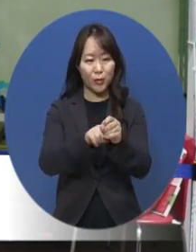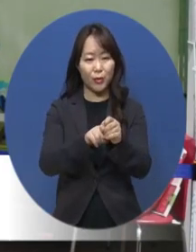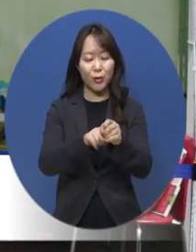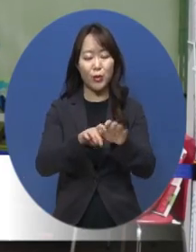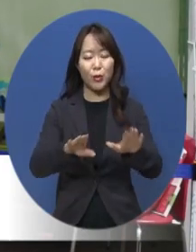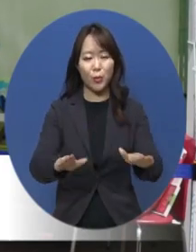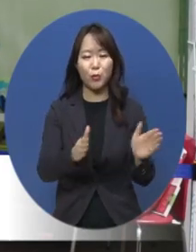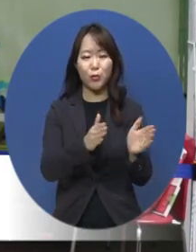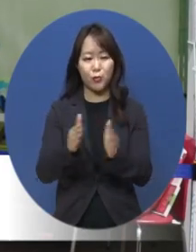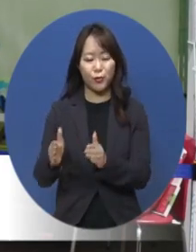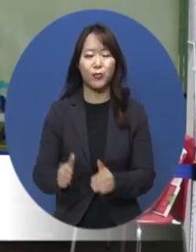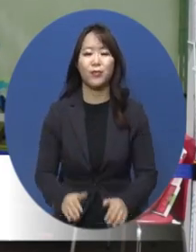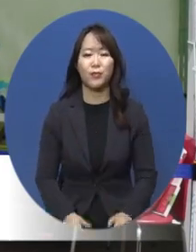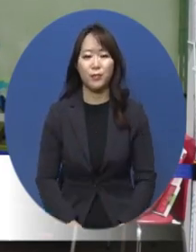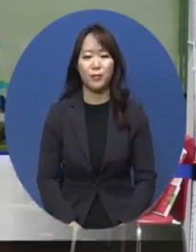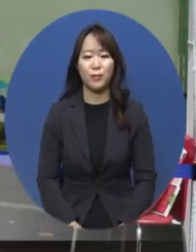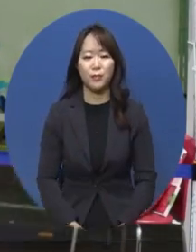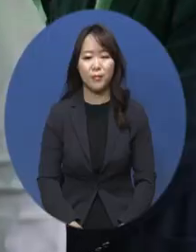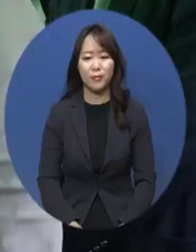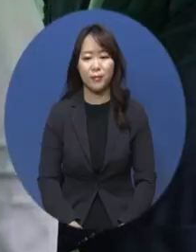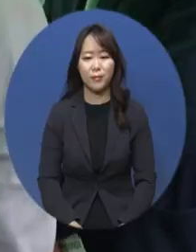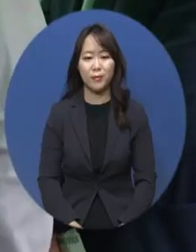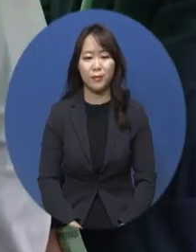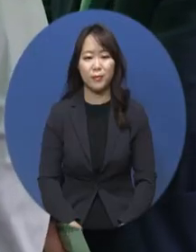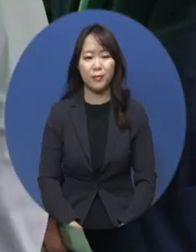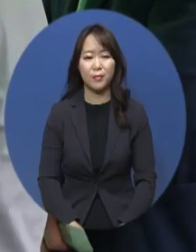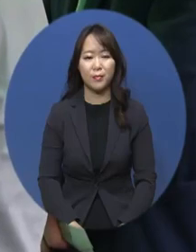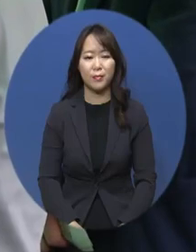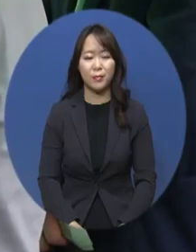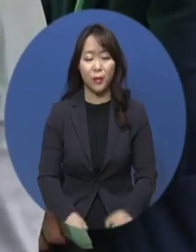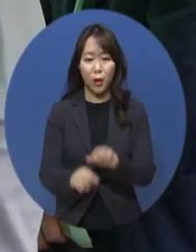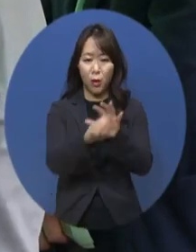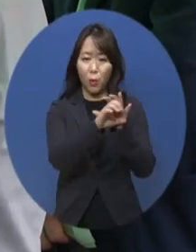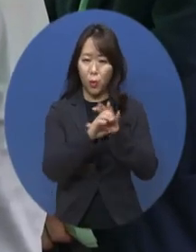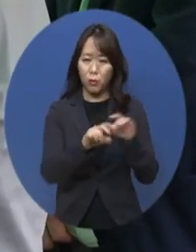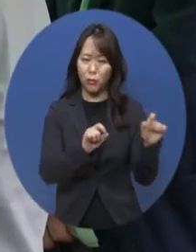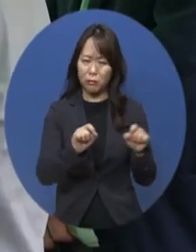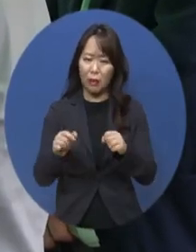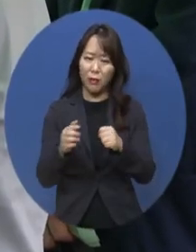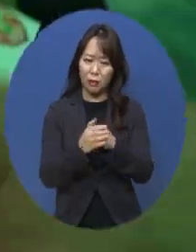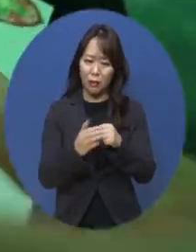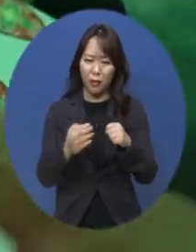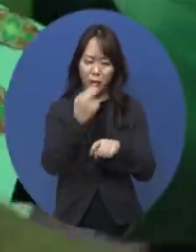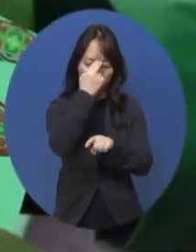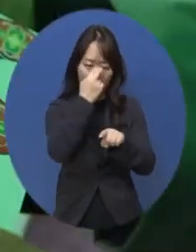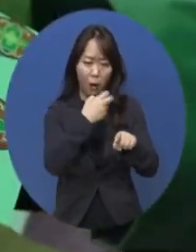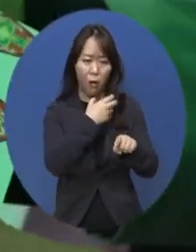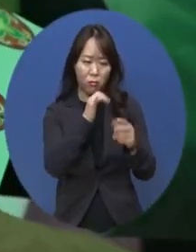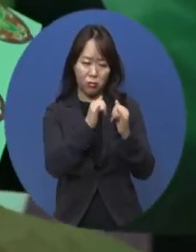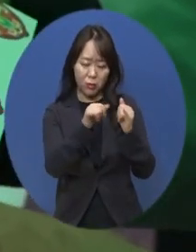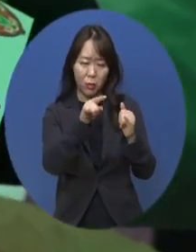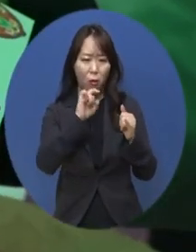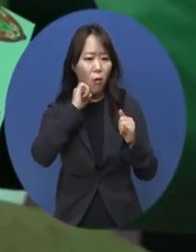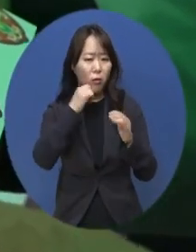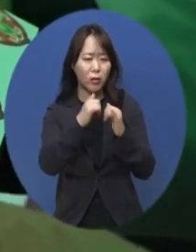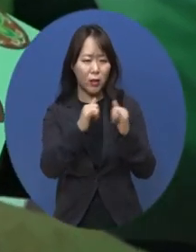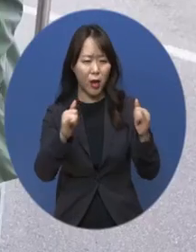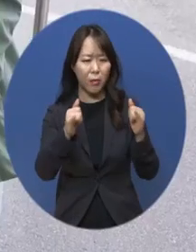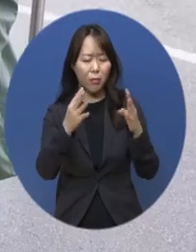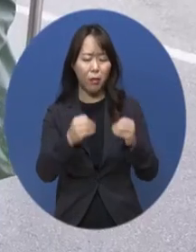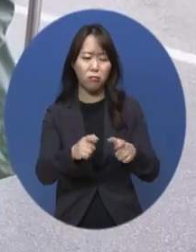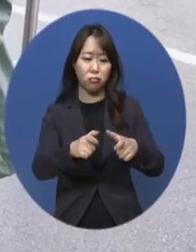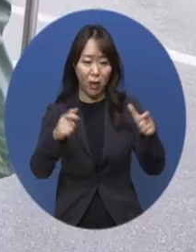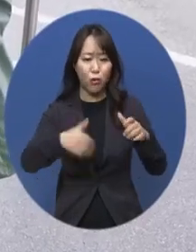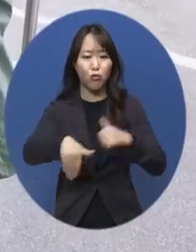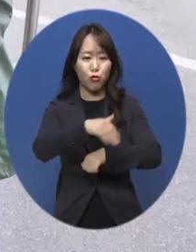마음에서 이런 바자회를 진행하게 되었습니다. 코로나19 장기화로 취약계층의 어려움이 날로 더해가는 이때,